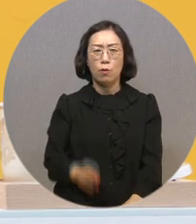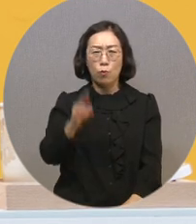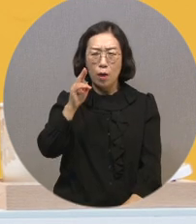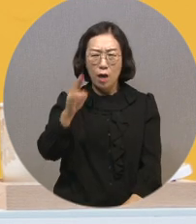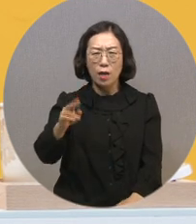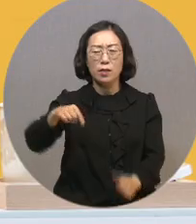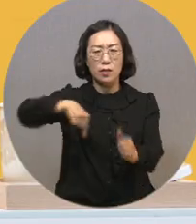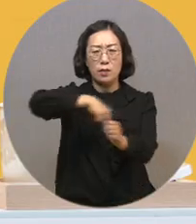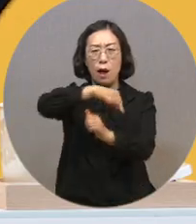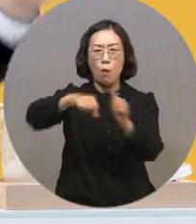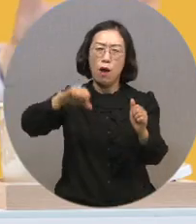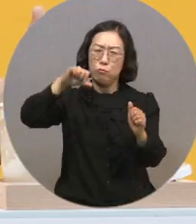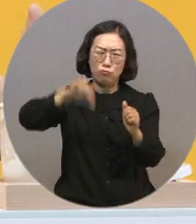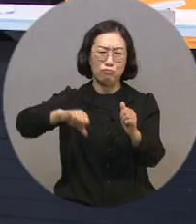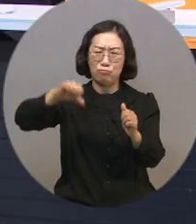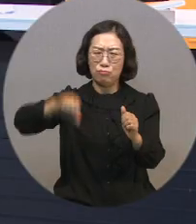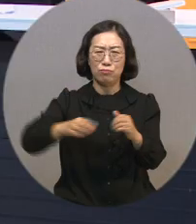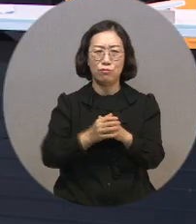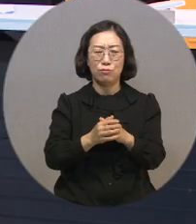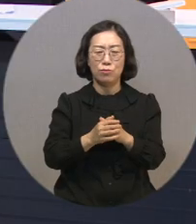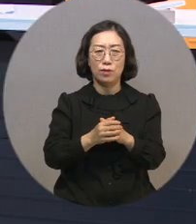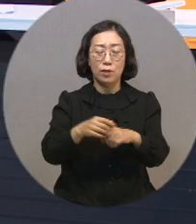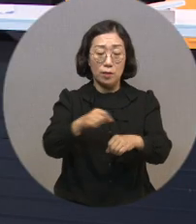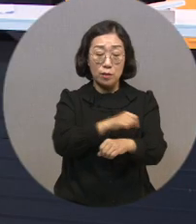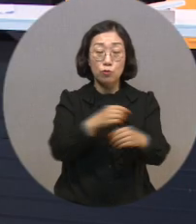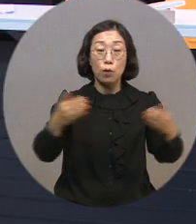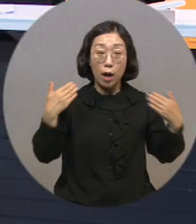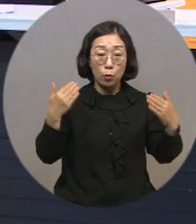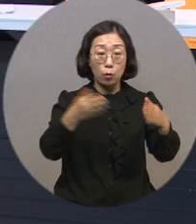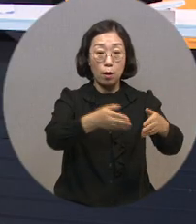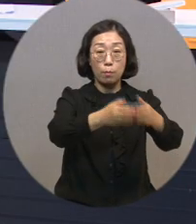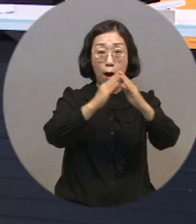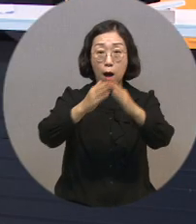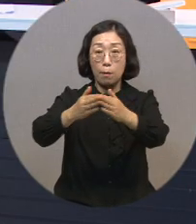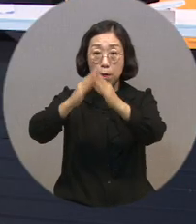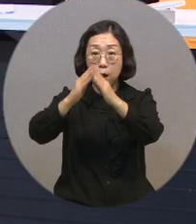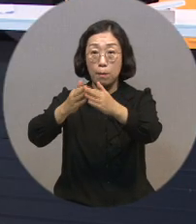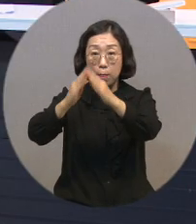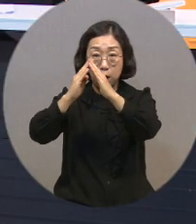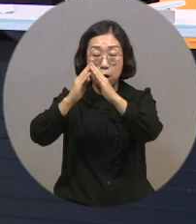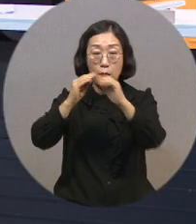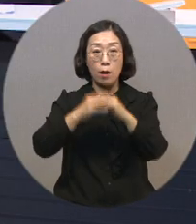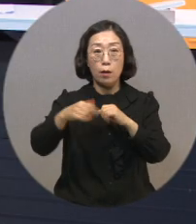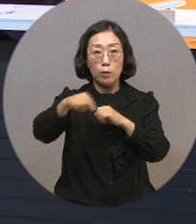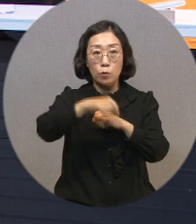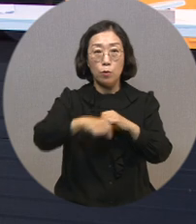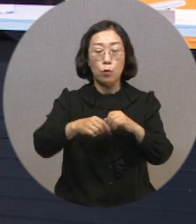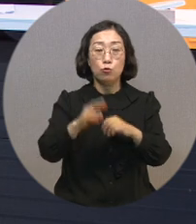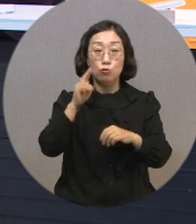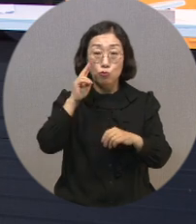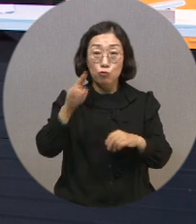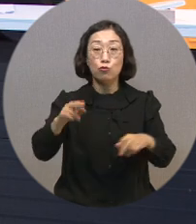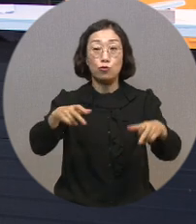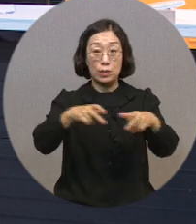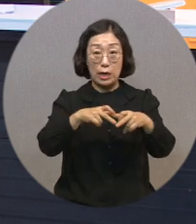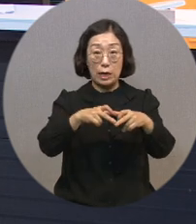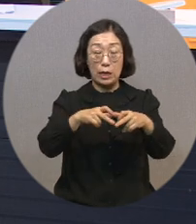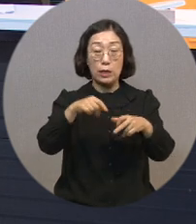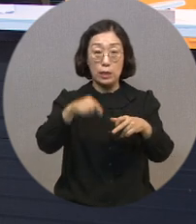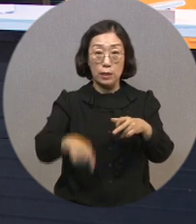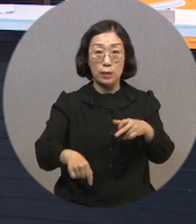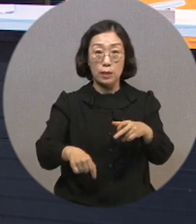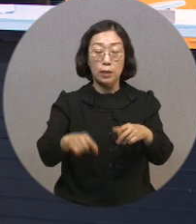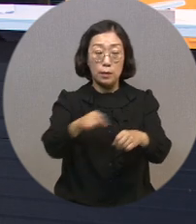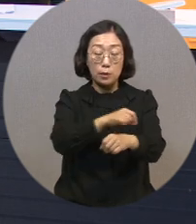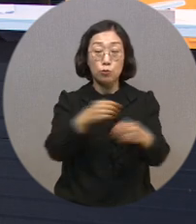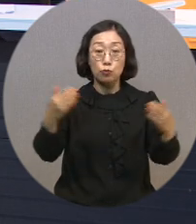있는데 특수학교가 많이 지어짐으로 인해 가지고 그 중증 우리 학생들, 이런 학생들은 특수학교로 이제 다 재배치될 거